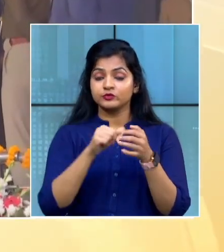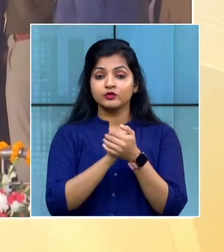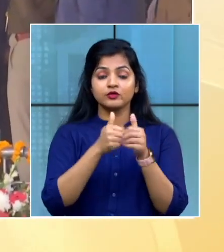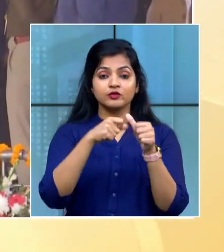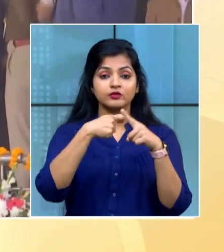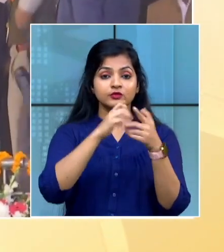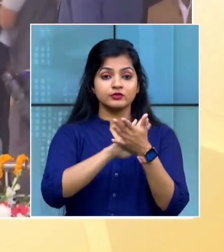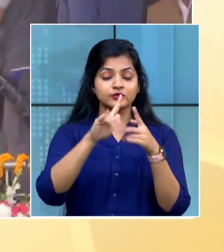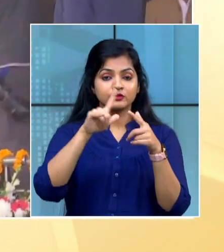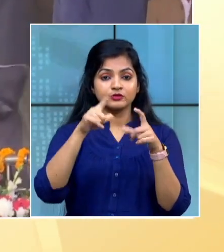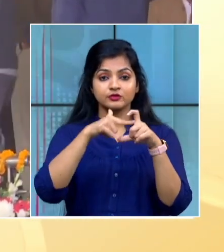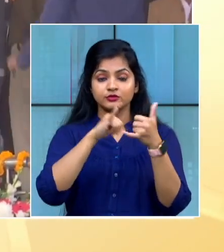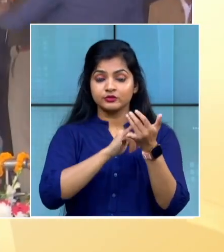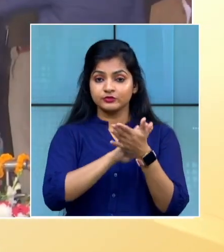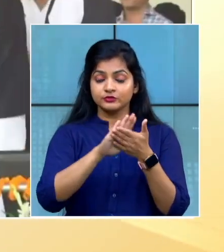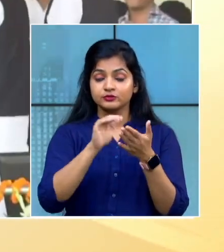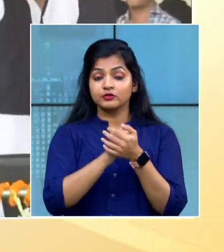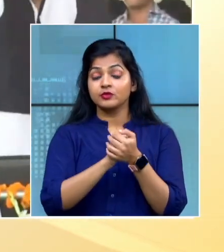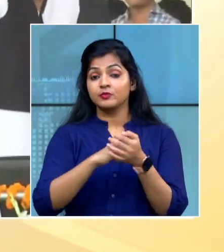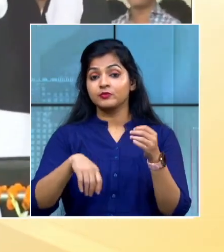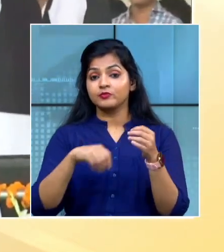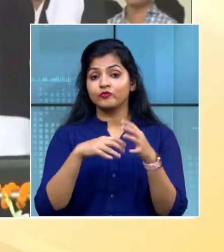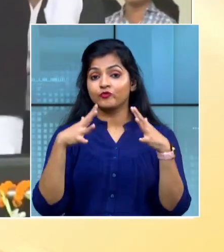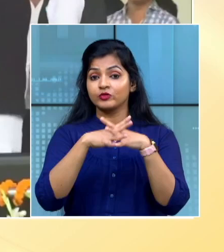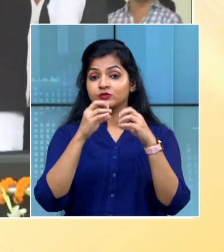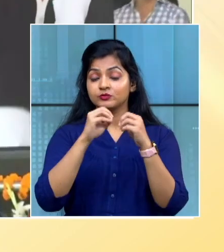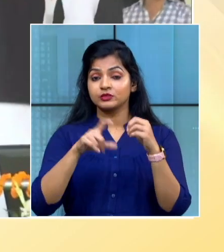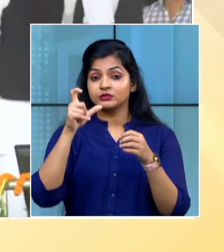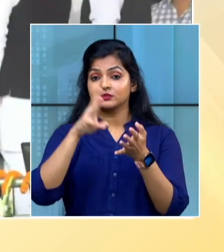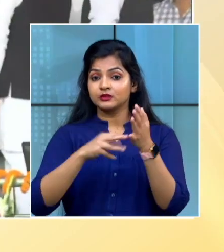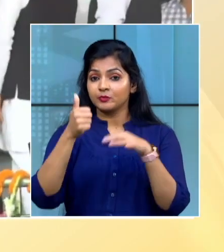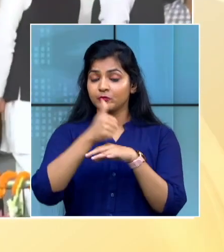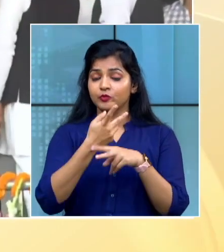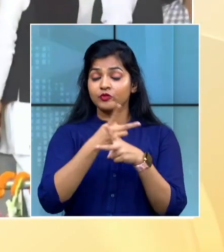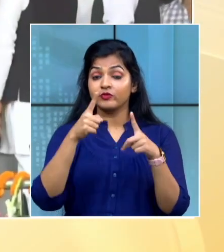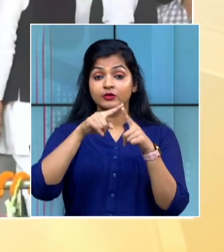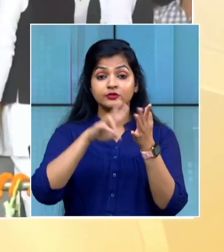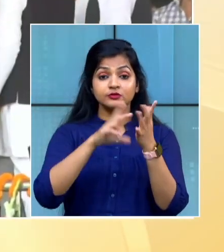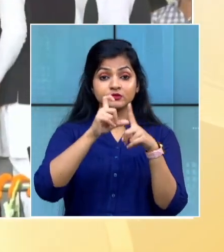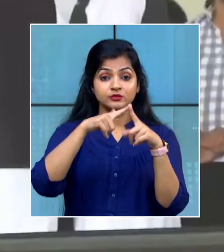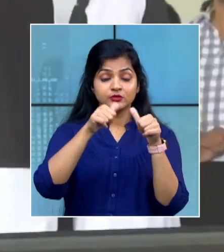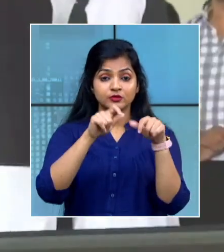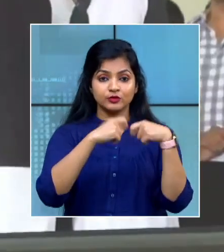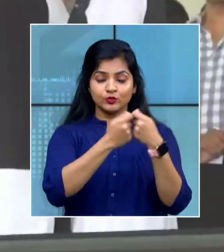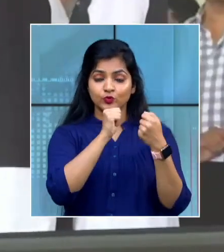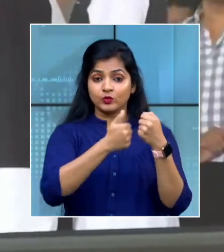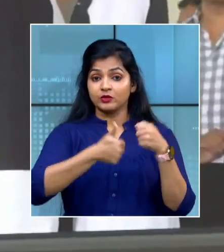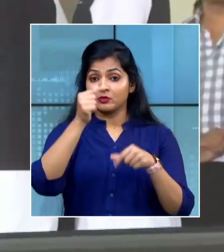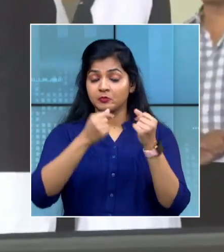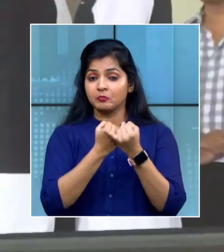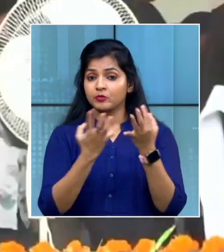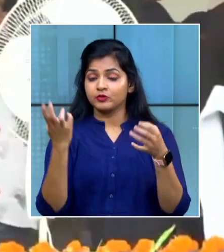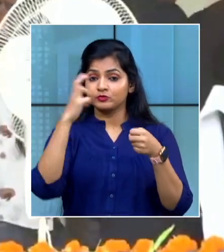തേജസ്വി യാദവ്, ബംഗാൾ മുഖ്യമന്ത്രി മമതാ ബാനർജി, അങ്ങനെ നിരവധി ഇന്ത്യ മുന്നണിയുടെ നേതാക്കൾ പങ്കെടുത്തുകൊണ്ടുള്ള ഒരു ശക്തി പ്രകടനം കൂടിയായി ആ